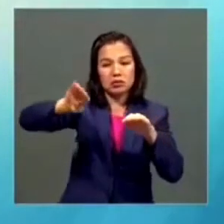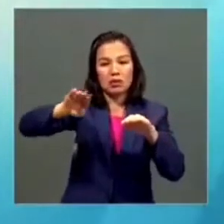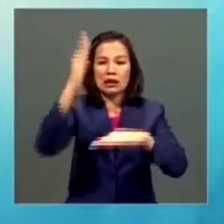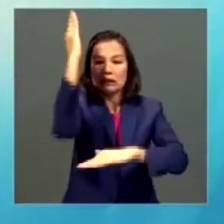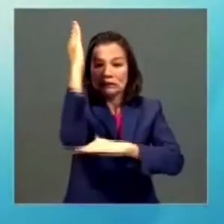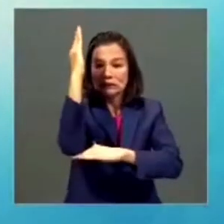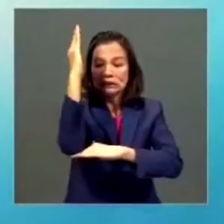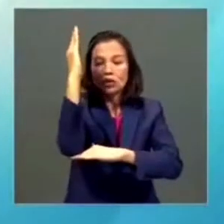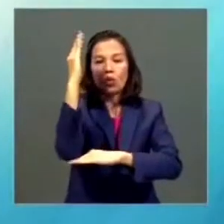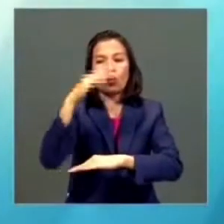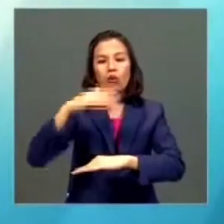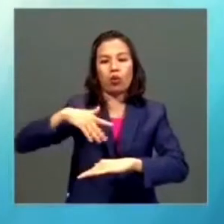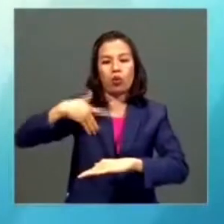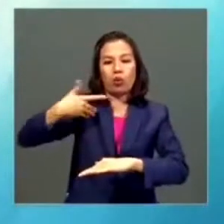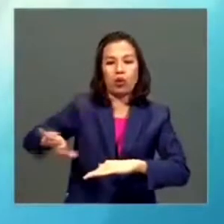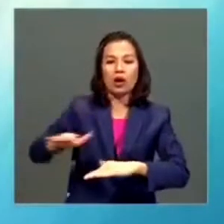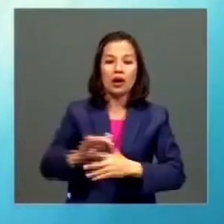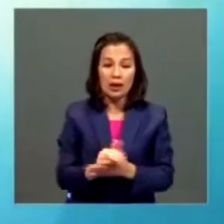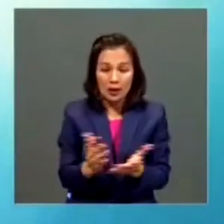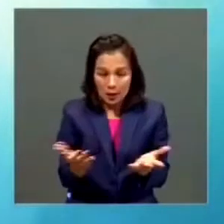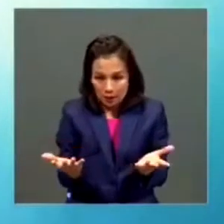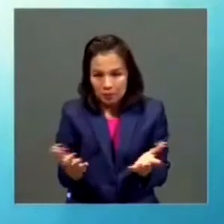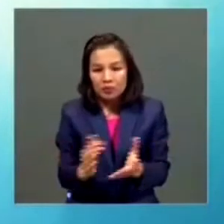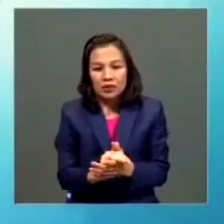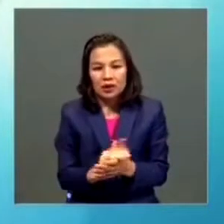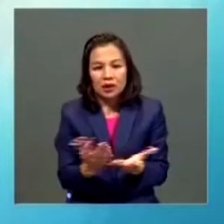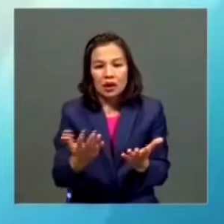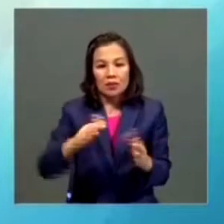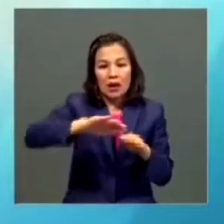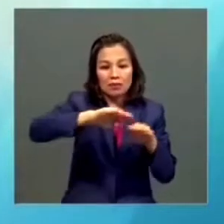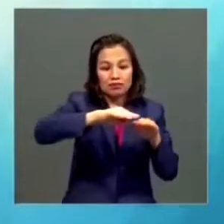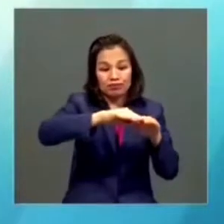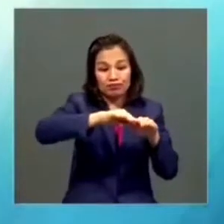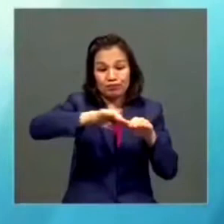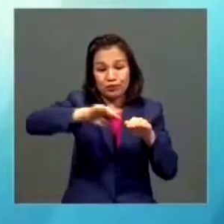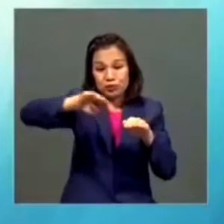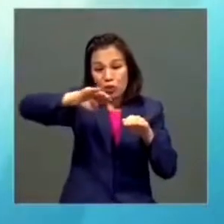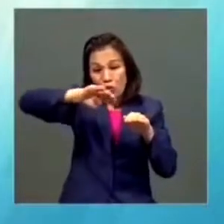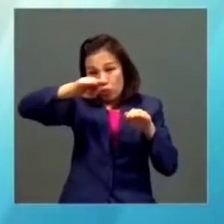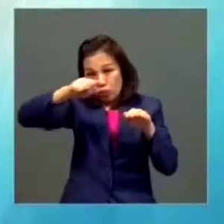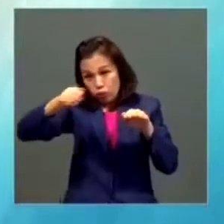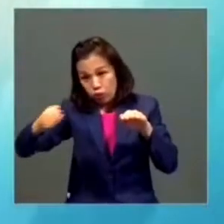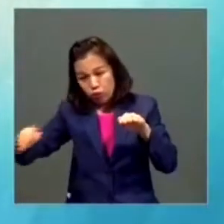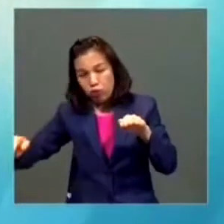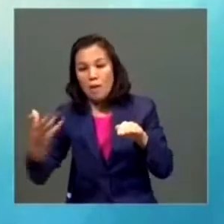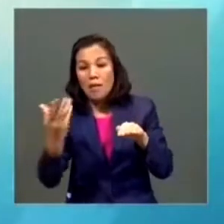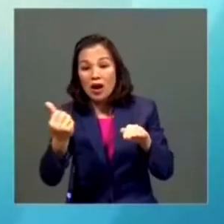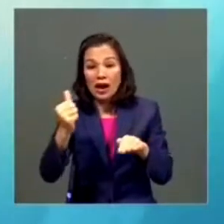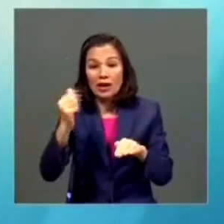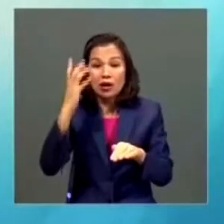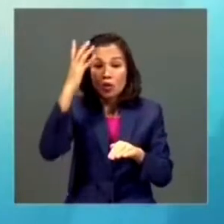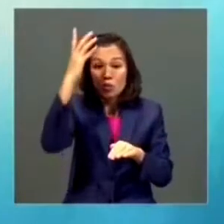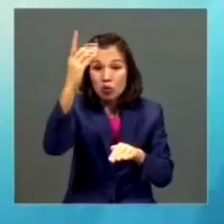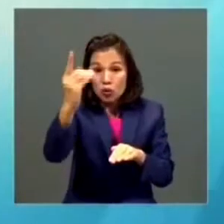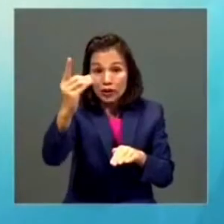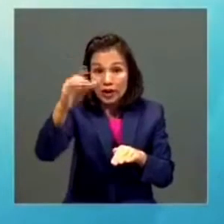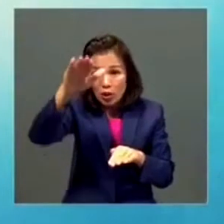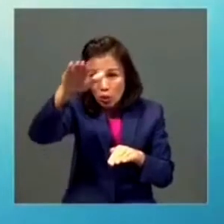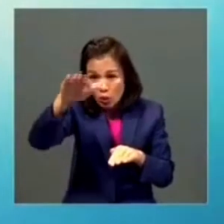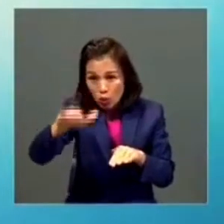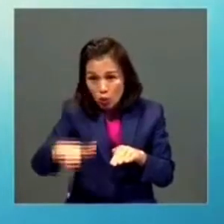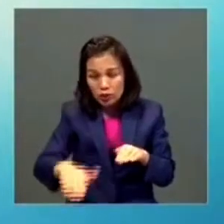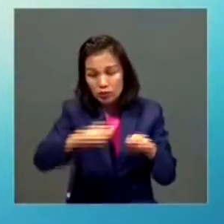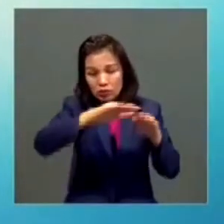งอะครับเพราะฉะนั้นจะถามว่ามันจะลดลงเมื่อไหร่พรุ่งนี้ไหมถ้าท่านเห็นก